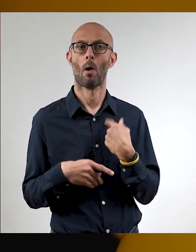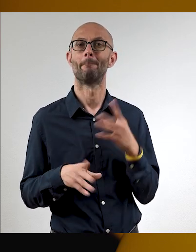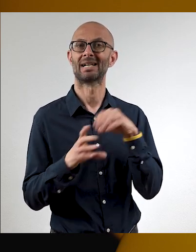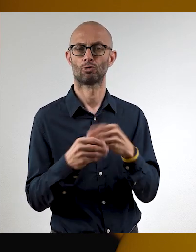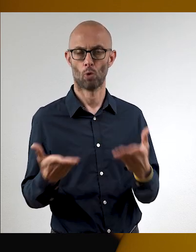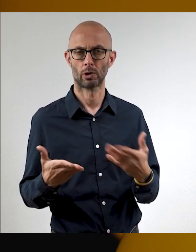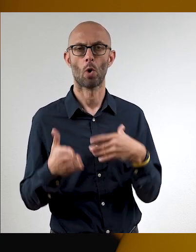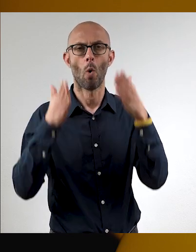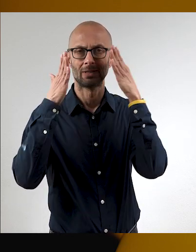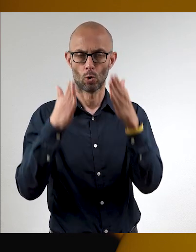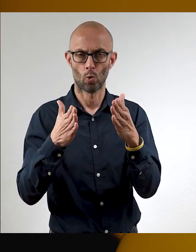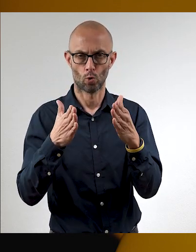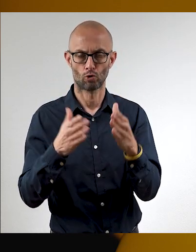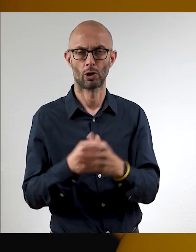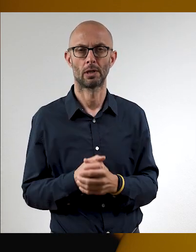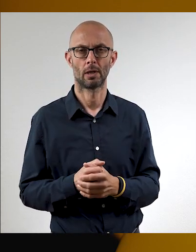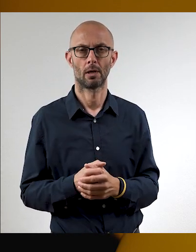prisotni, osredotočeni,